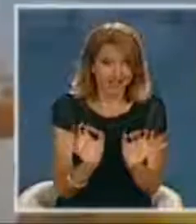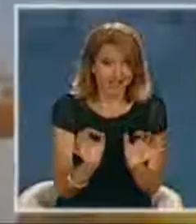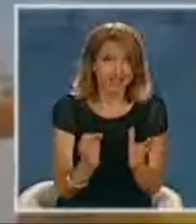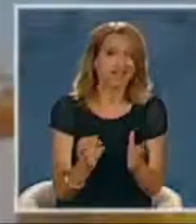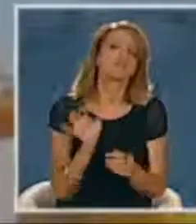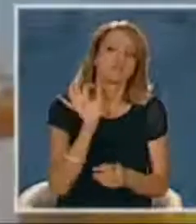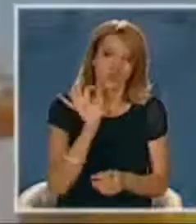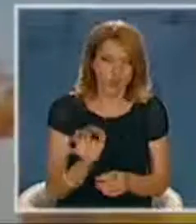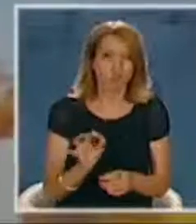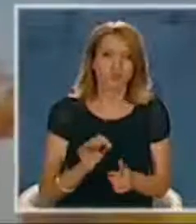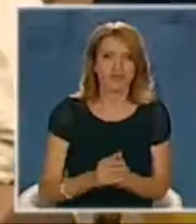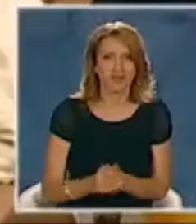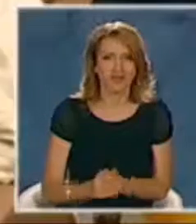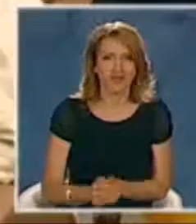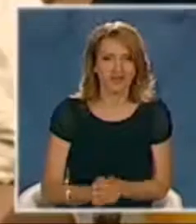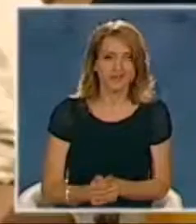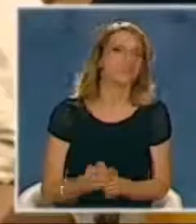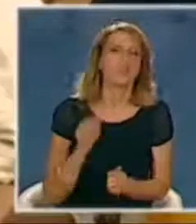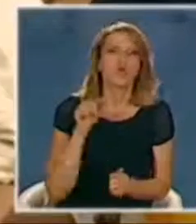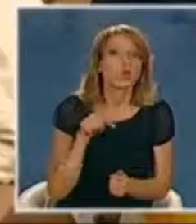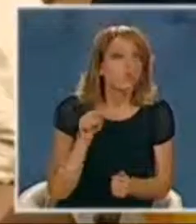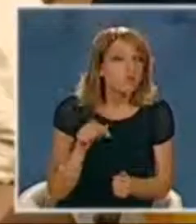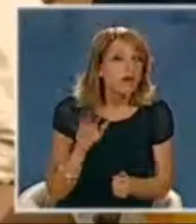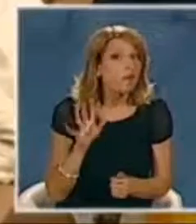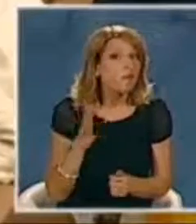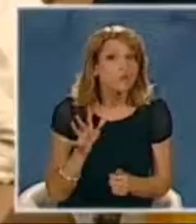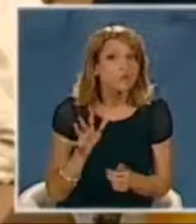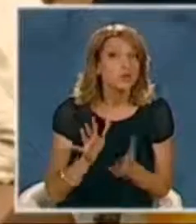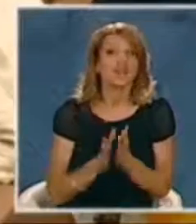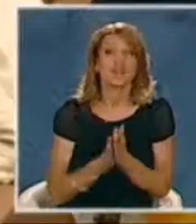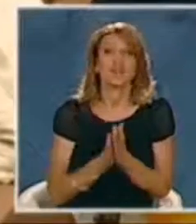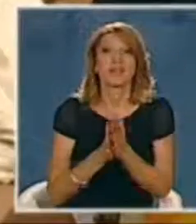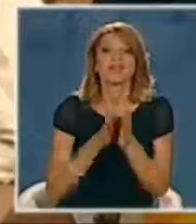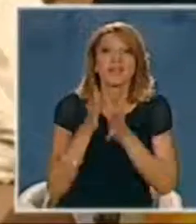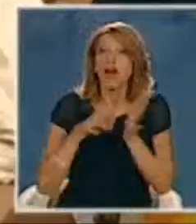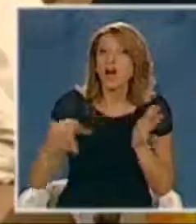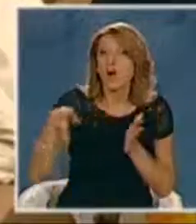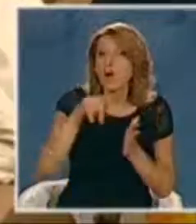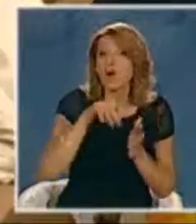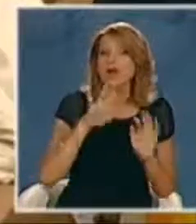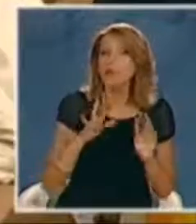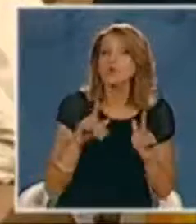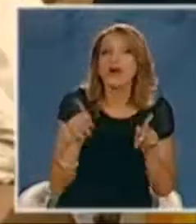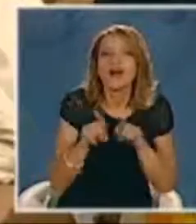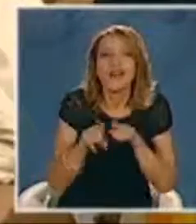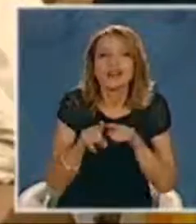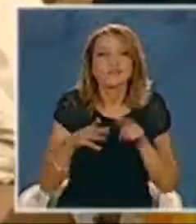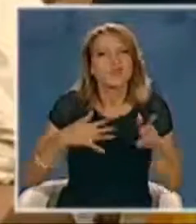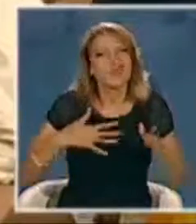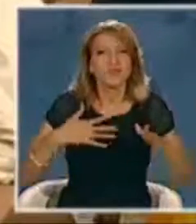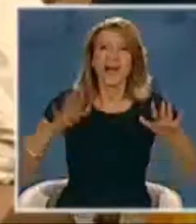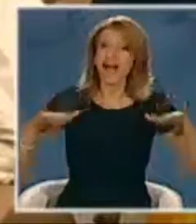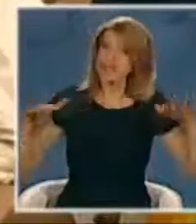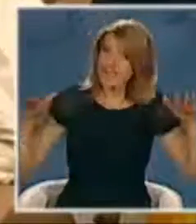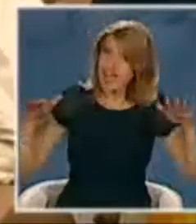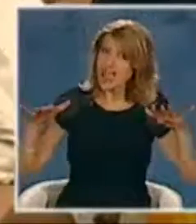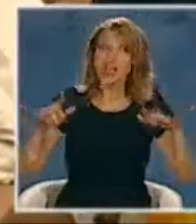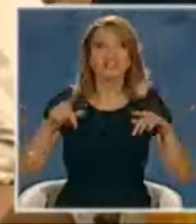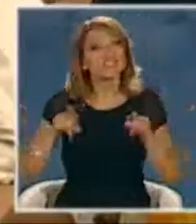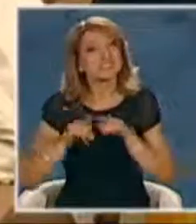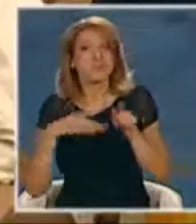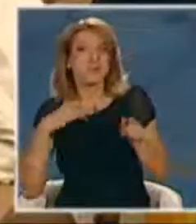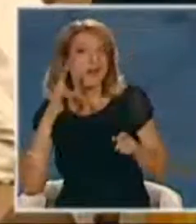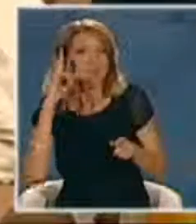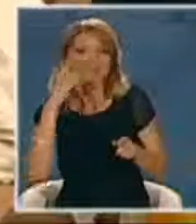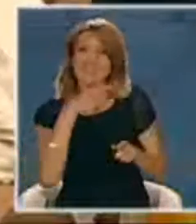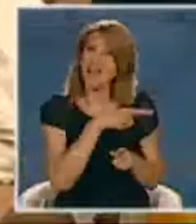Точно така е, да. Това е, това може би са хора, които, както има ангели, така има и демони, може би са